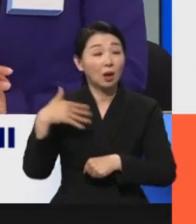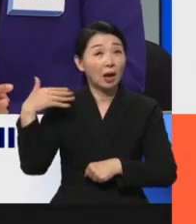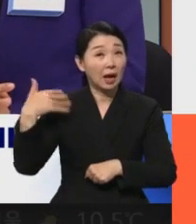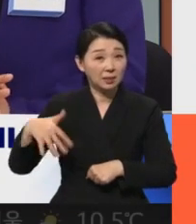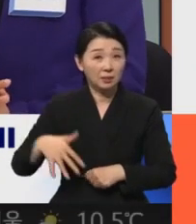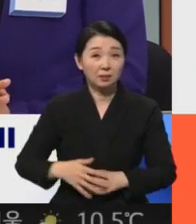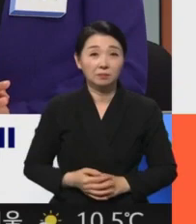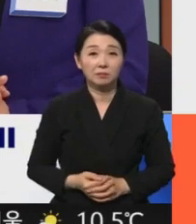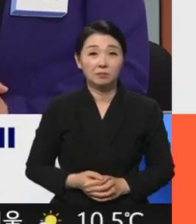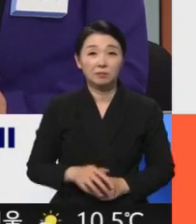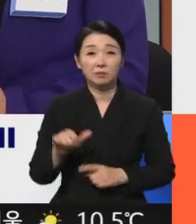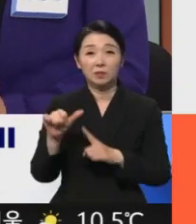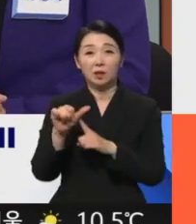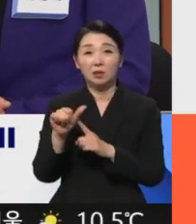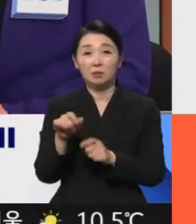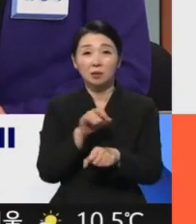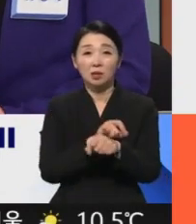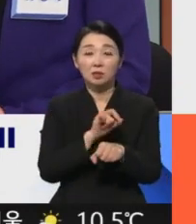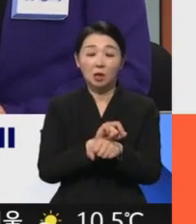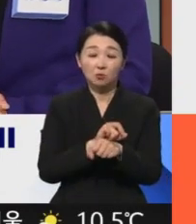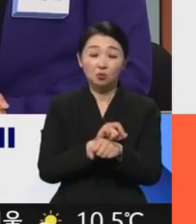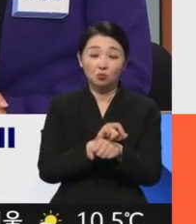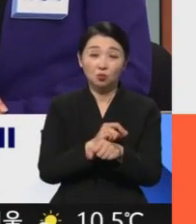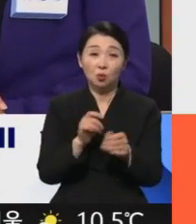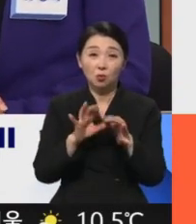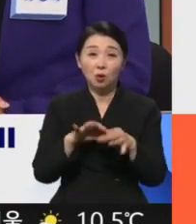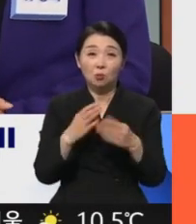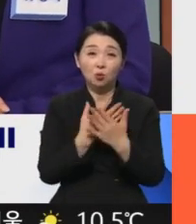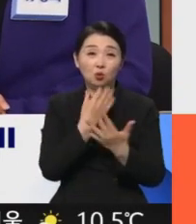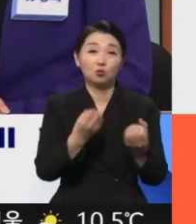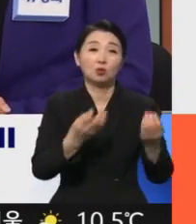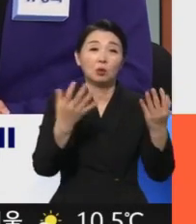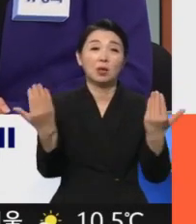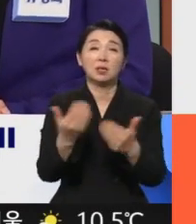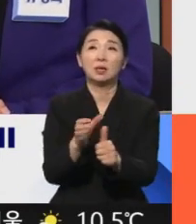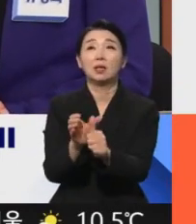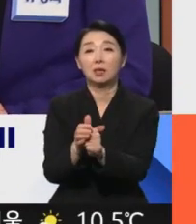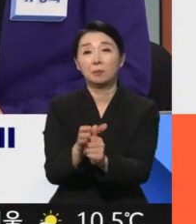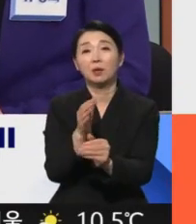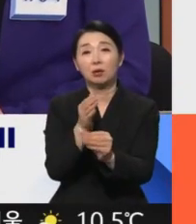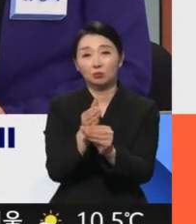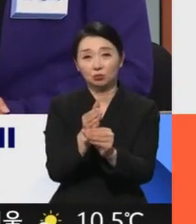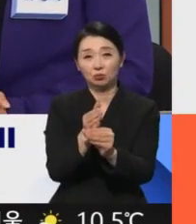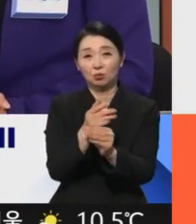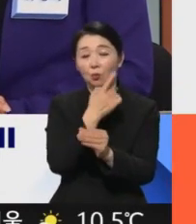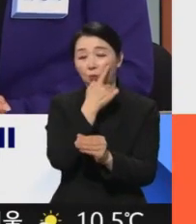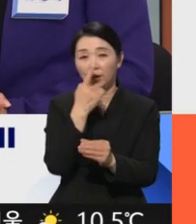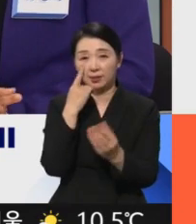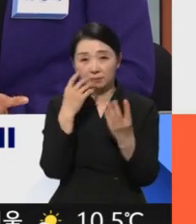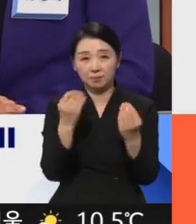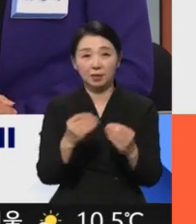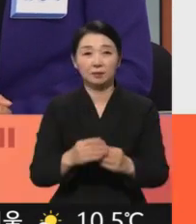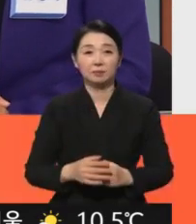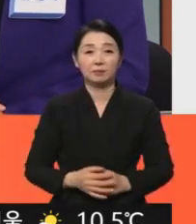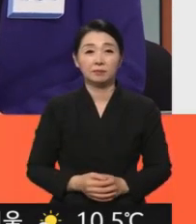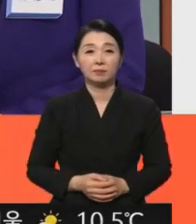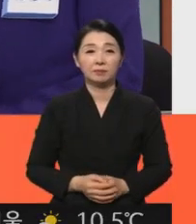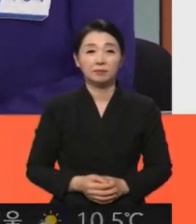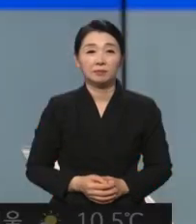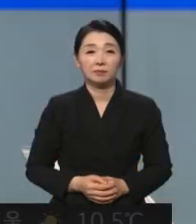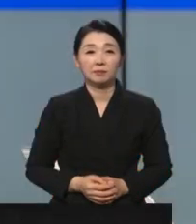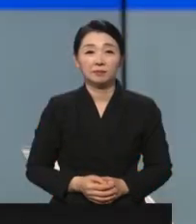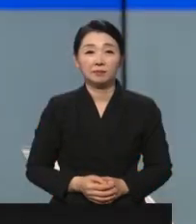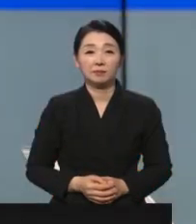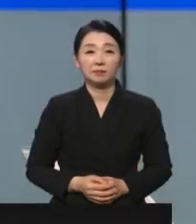했습니다 다만 a씨가 사무 분장상으로는 축제 관련 업무를 담당하고 있다는 것은 확인했다고 했습니다네